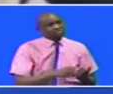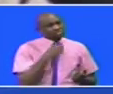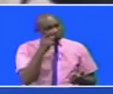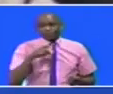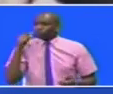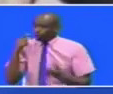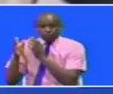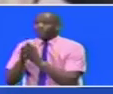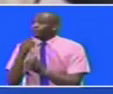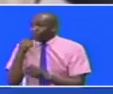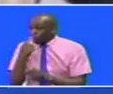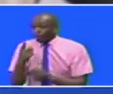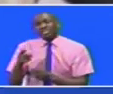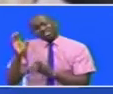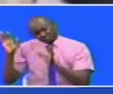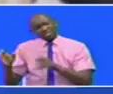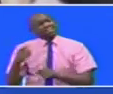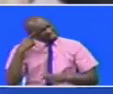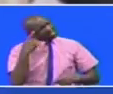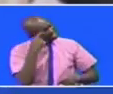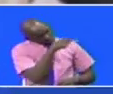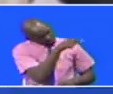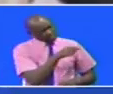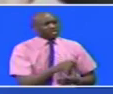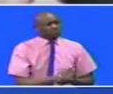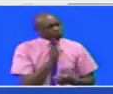amesukuma moyo kila sana ni sukuma. Hapana, fikiria hii mambo.